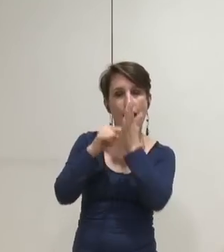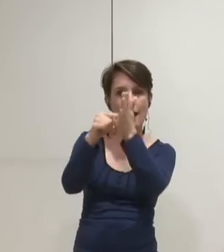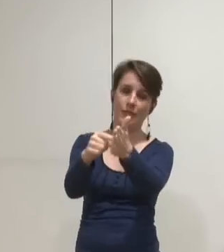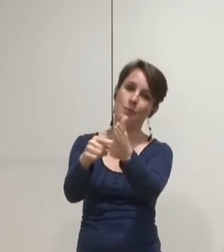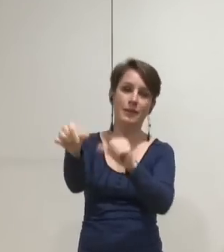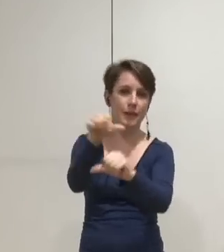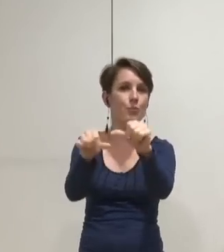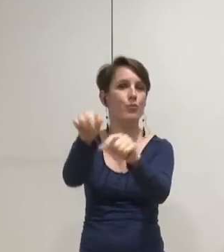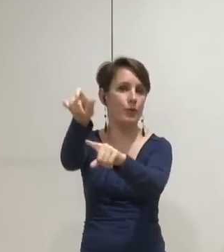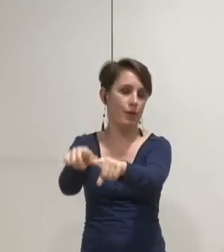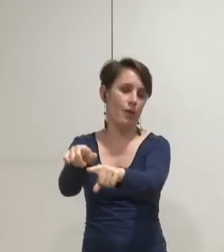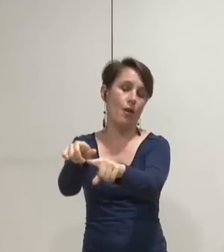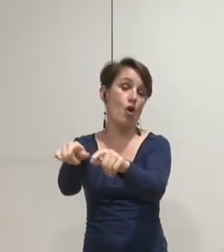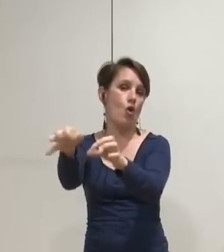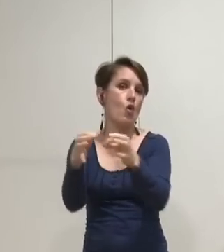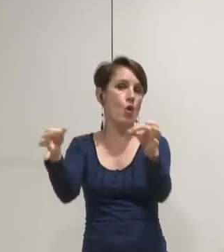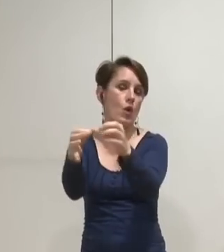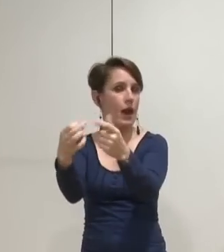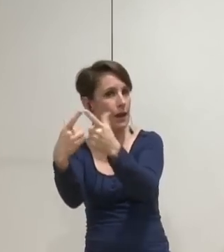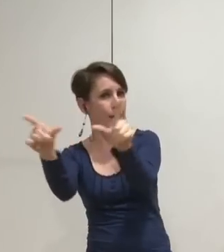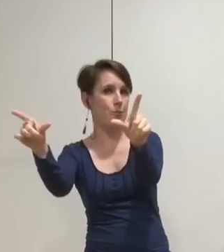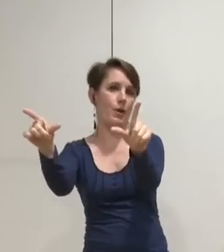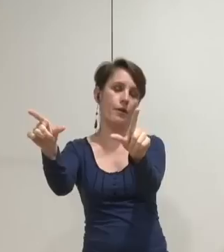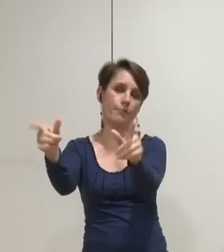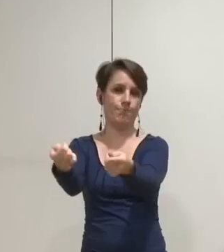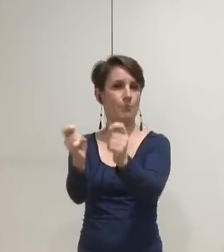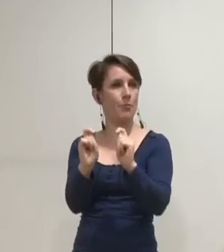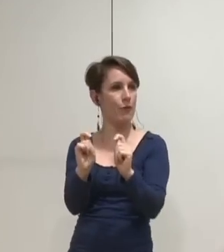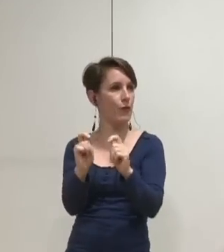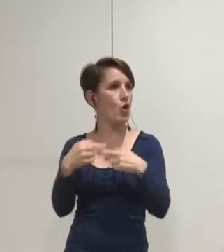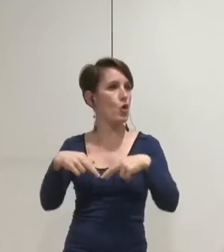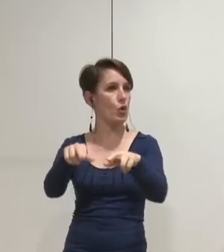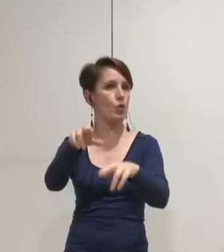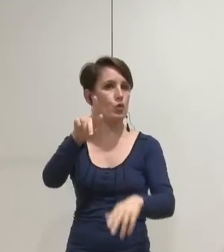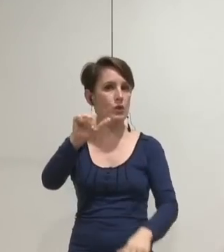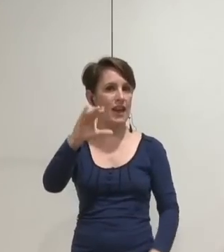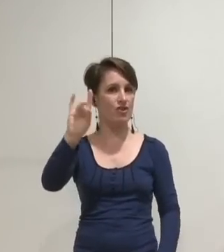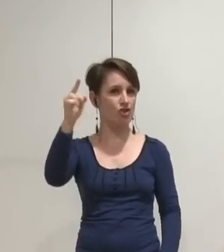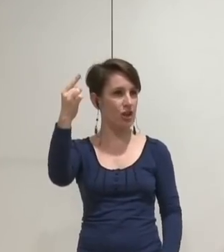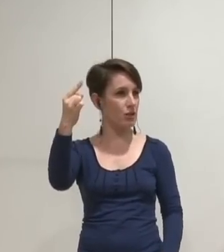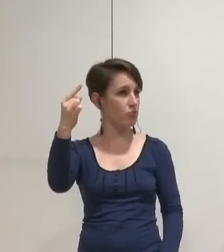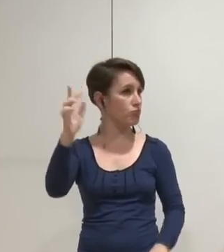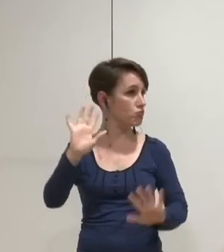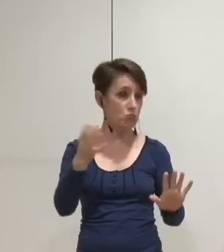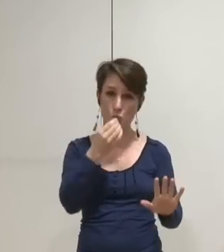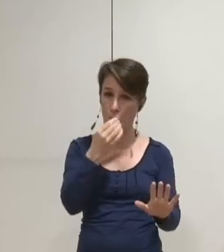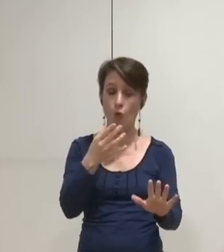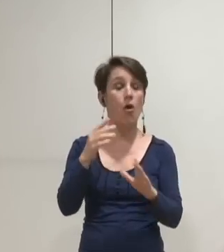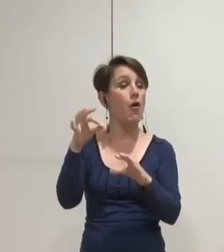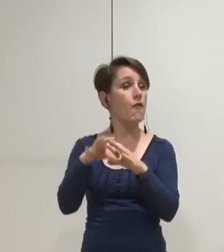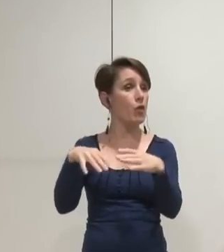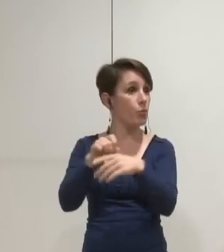local rue Auguste gacher il y a pas de prise de parole je la mets au voix qui ne prend pas part au vote qui